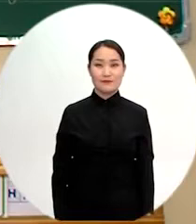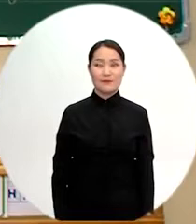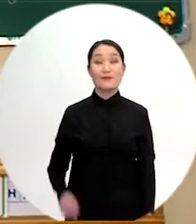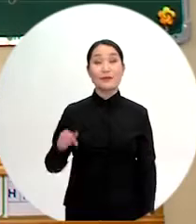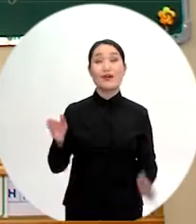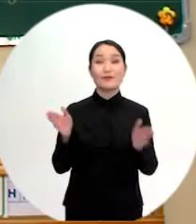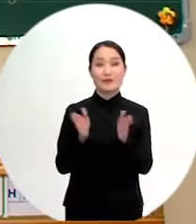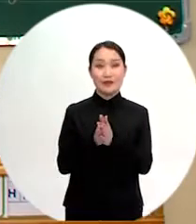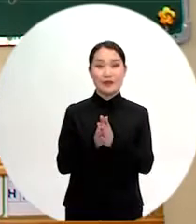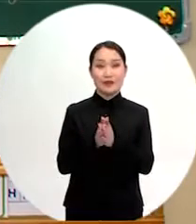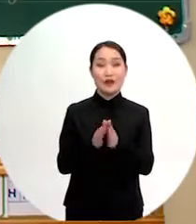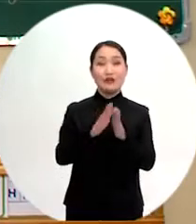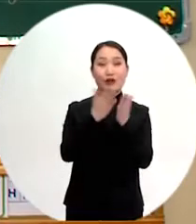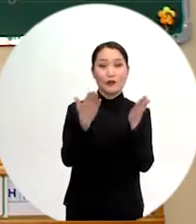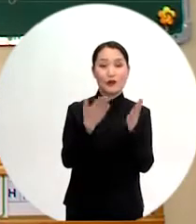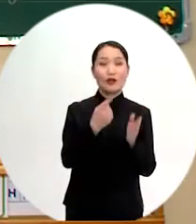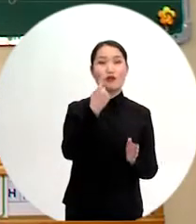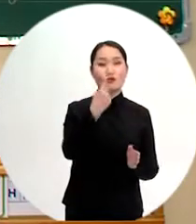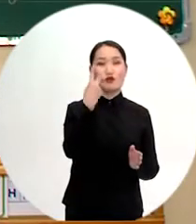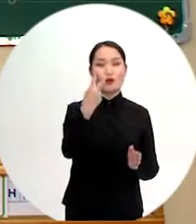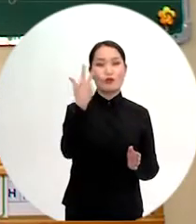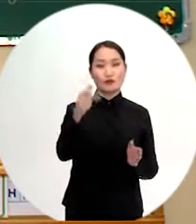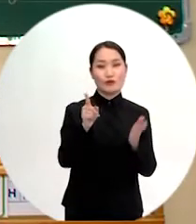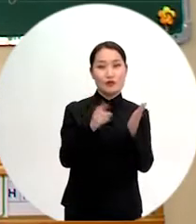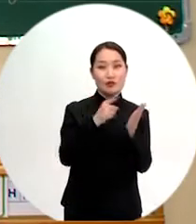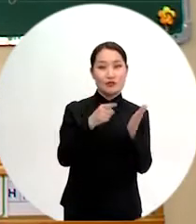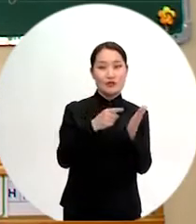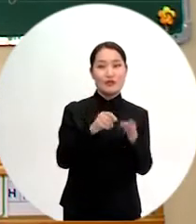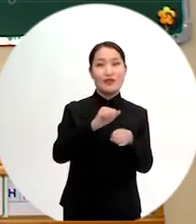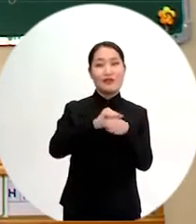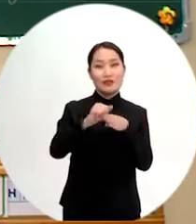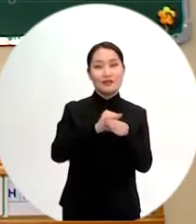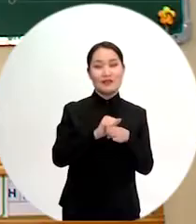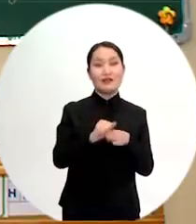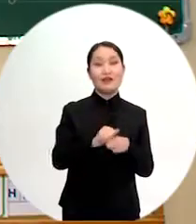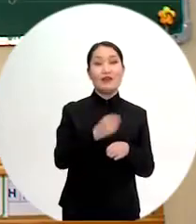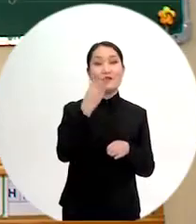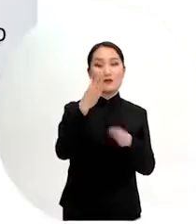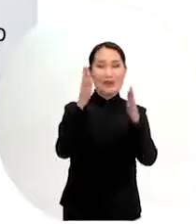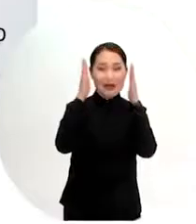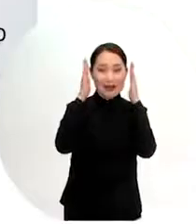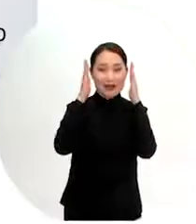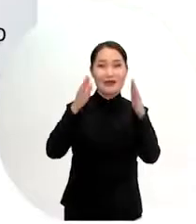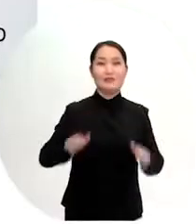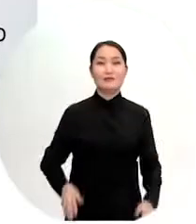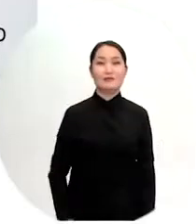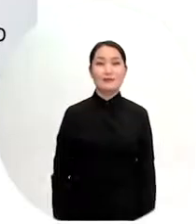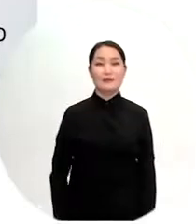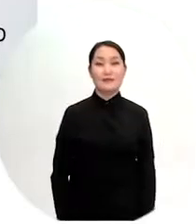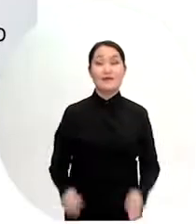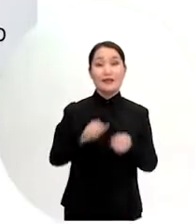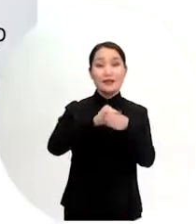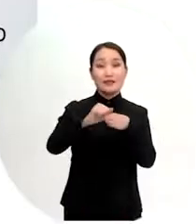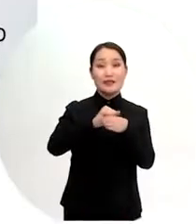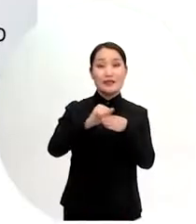Одоо бүгдээрээ сорох хичээхээ 123 дугаар хуудасны дасгал дөрөвт анхаарлаа хандуулъя.